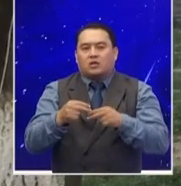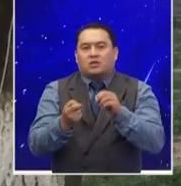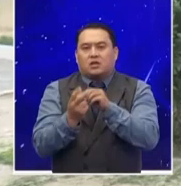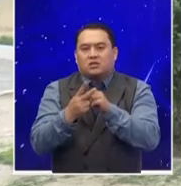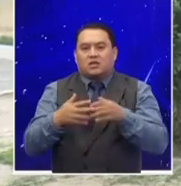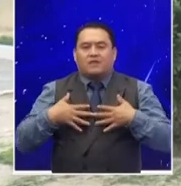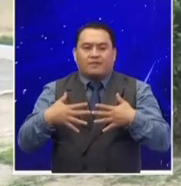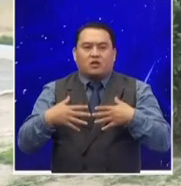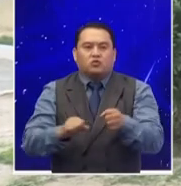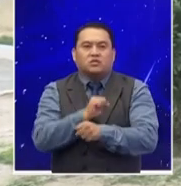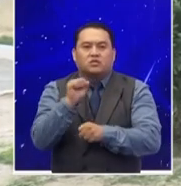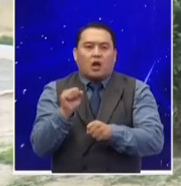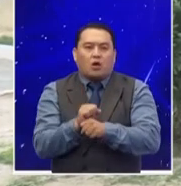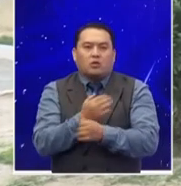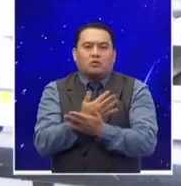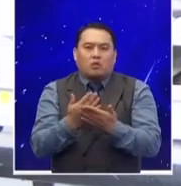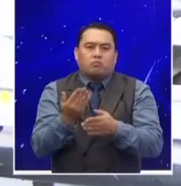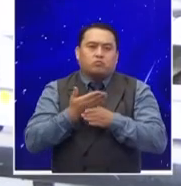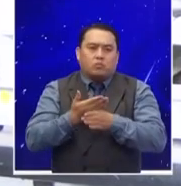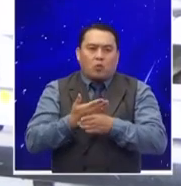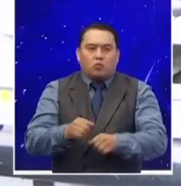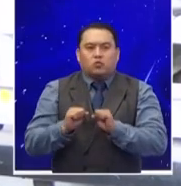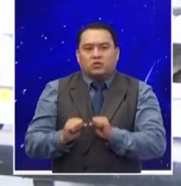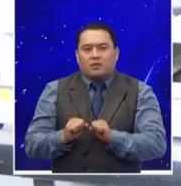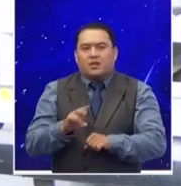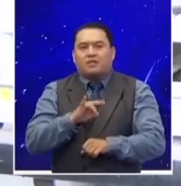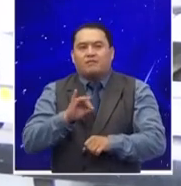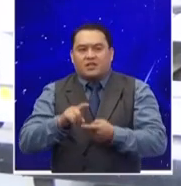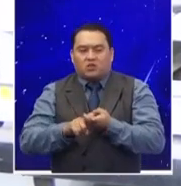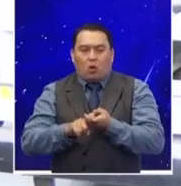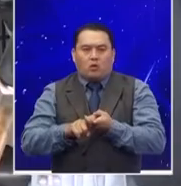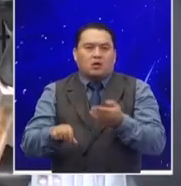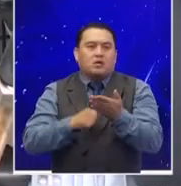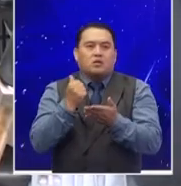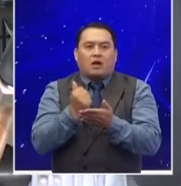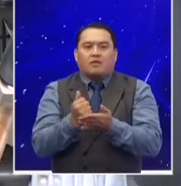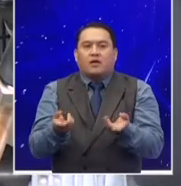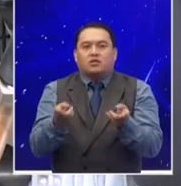13 кислородных станций. И еще много что поможет противостоять опасной инфекции. Впрочем, главным